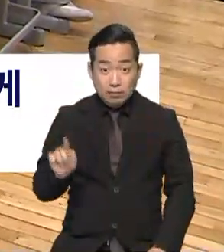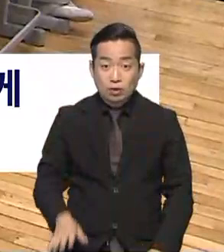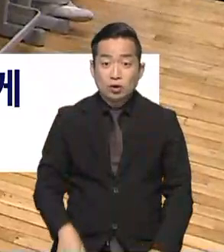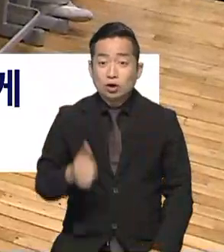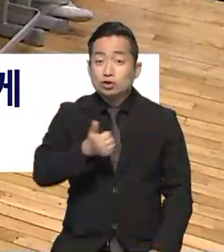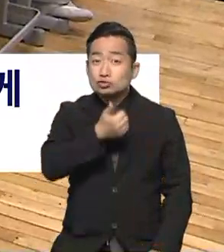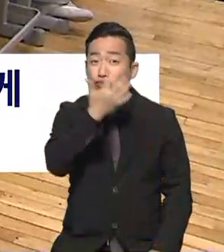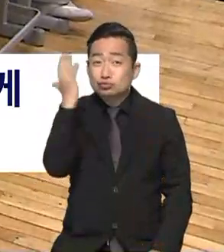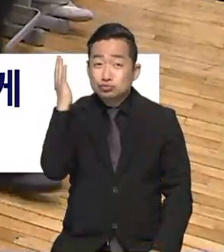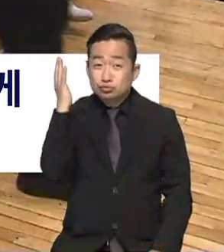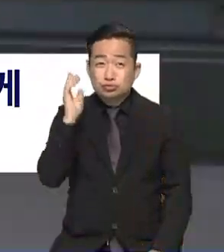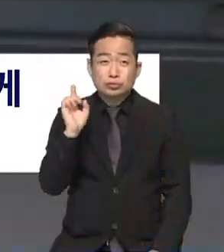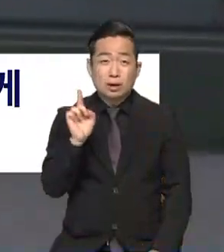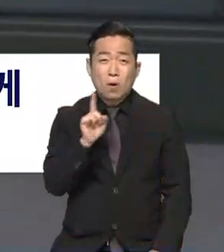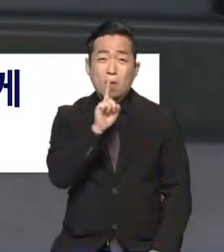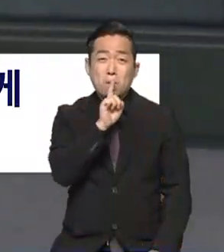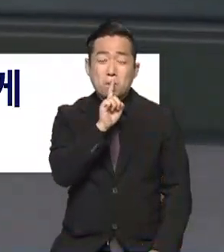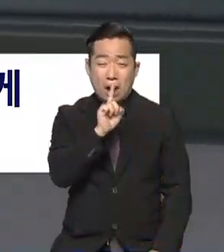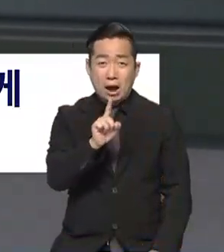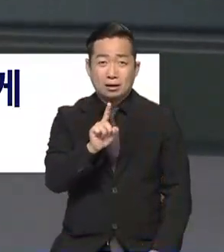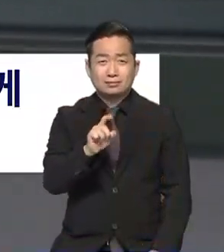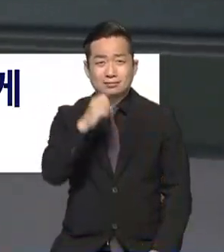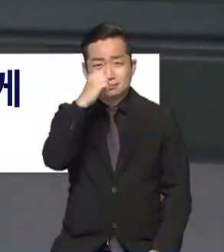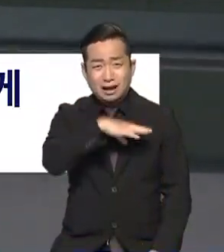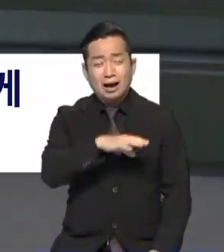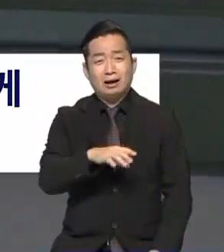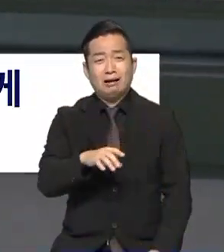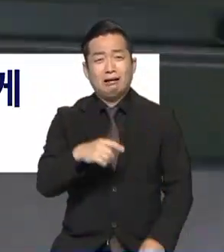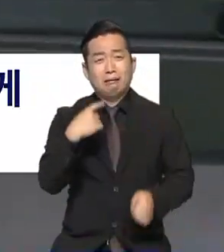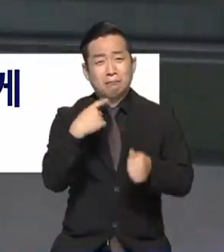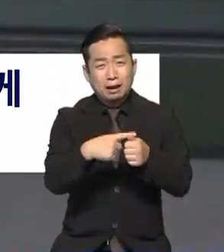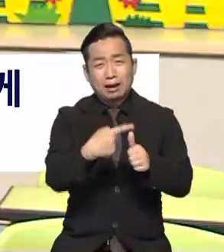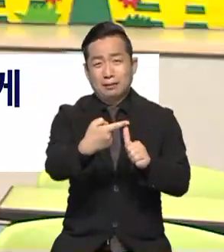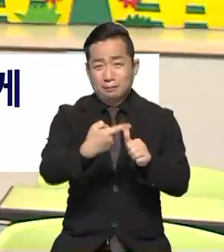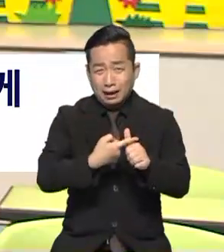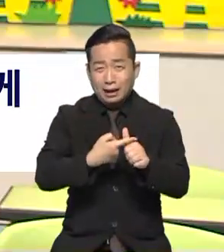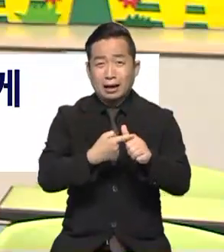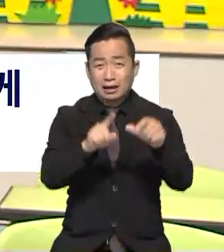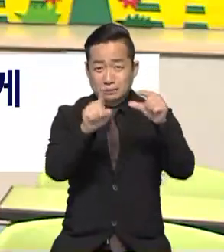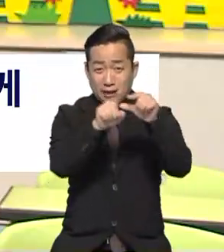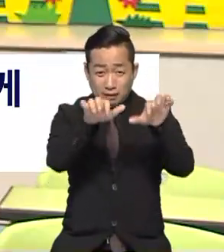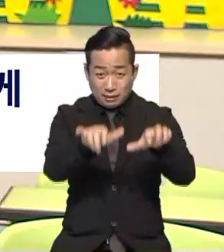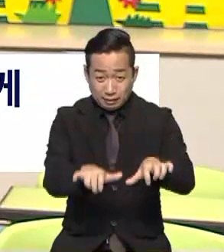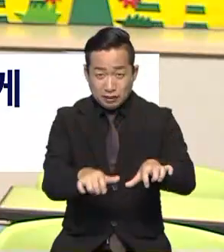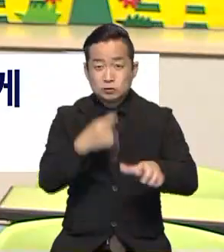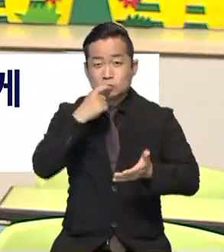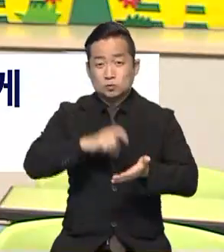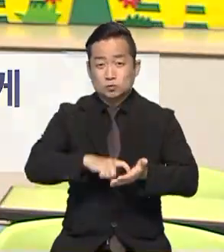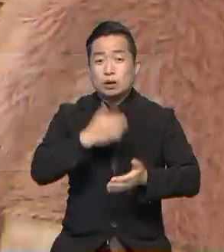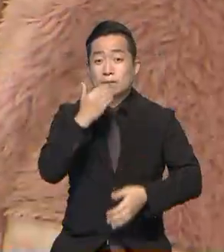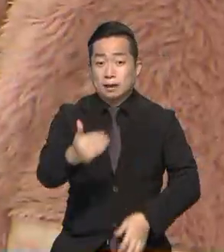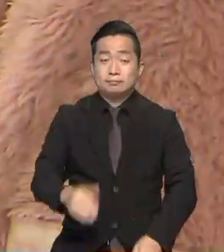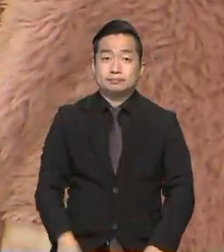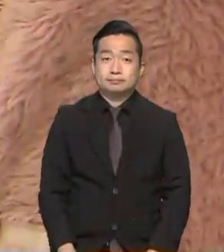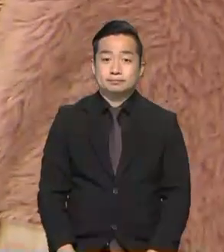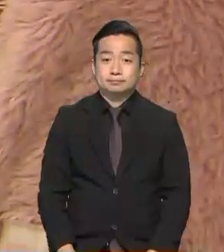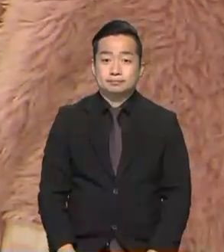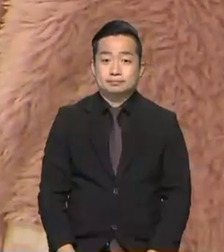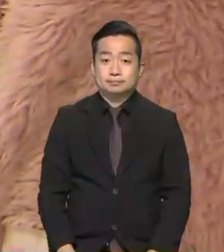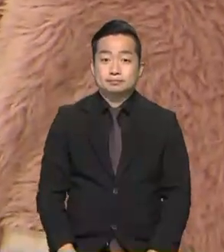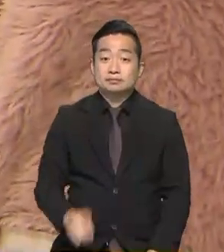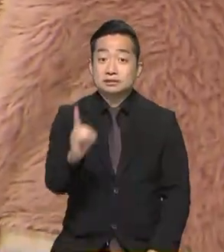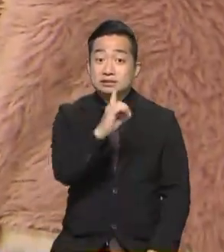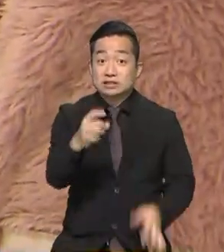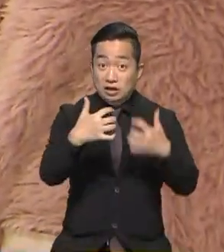유행하는 말들을 무분별하게 쓴다거나 서로한테 좀 비난하는 말을 더 쉽게 할수 있다는 게 좀. 반면